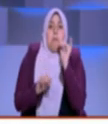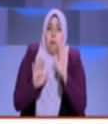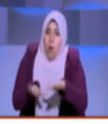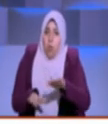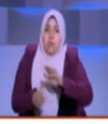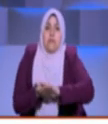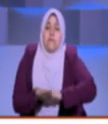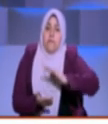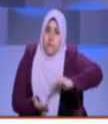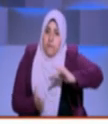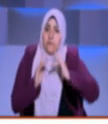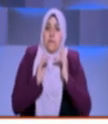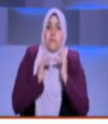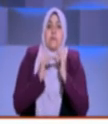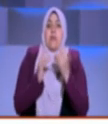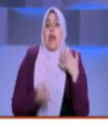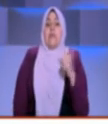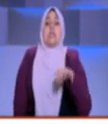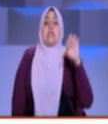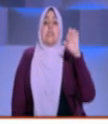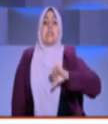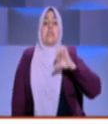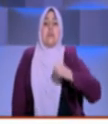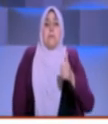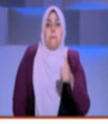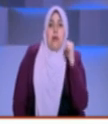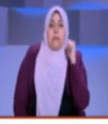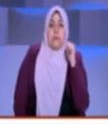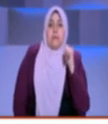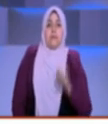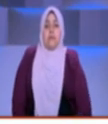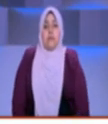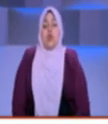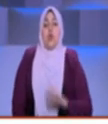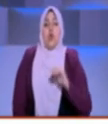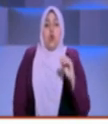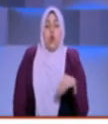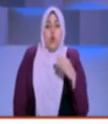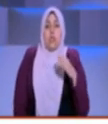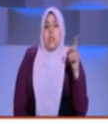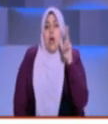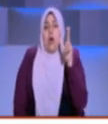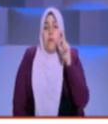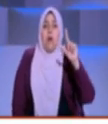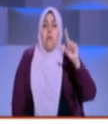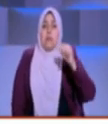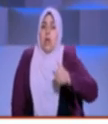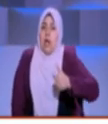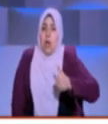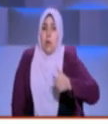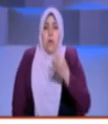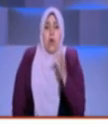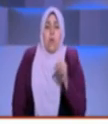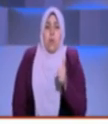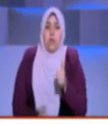100 تقريبا إلى 19 بالأمس، فكل هذه المؤشرات هي مؤشرات إيجابية تدعونا